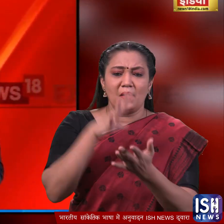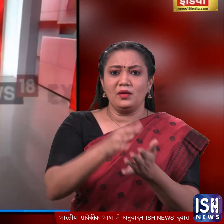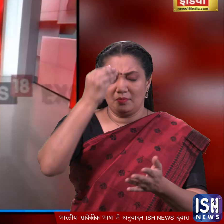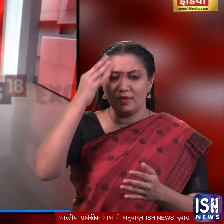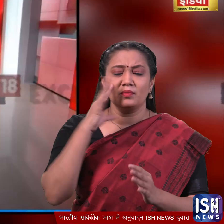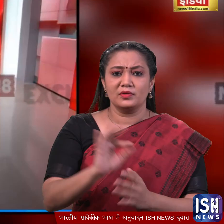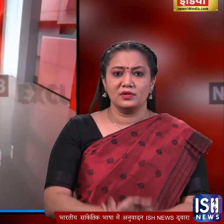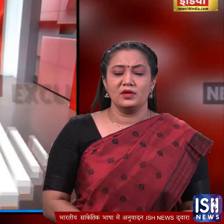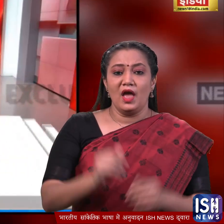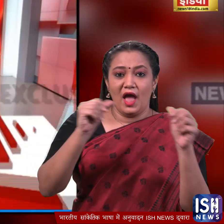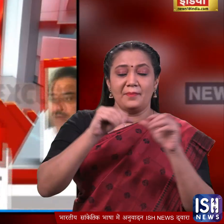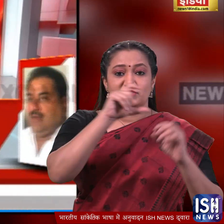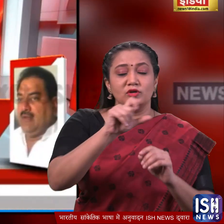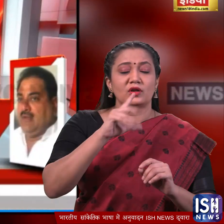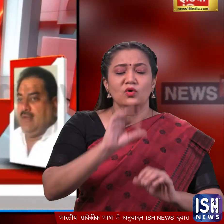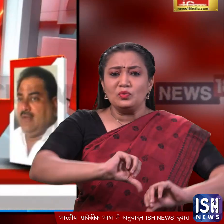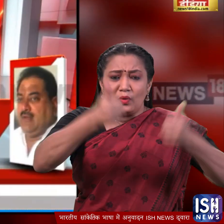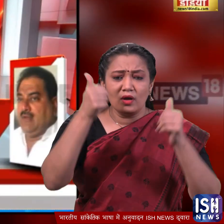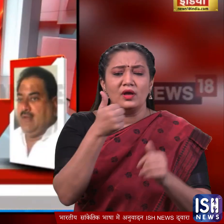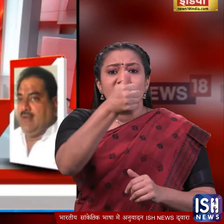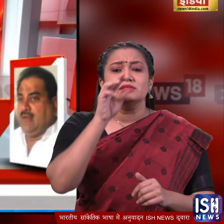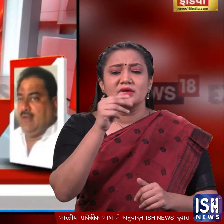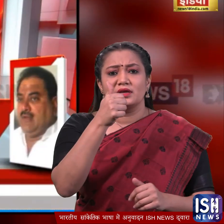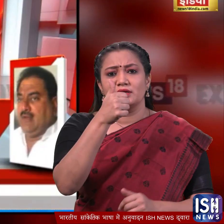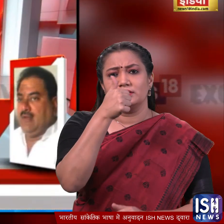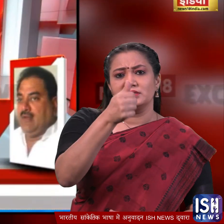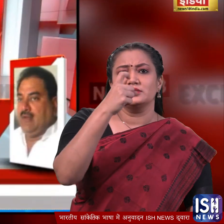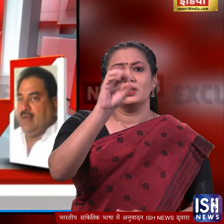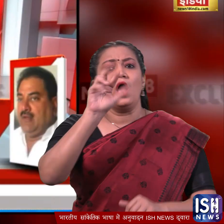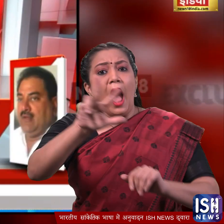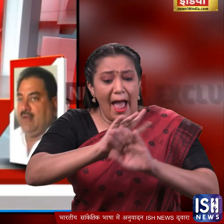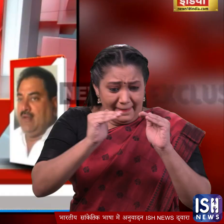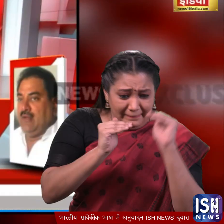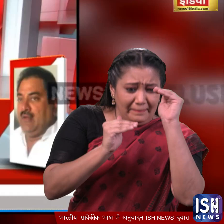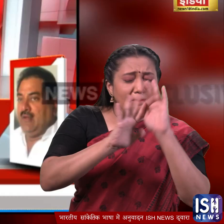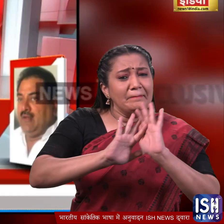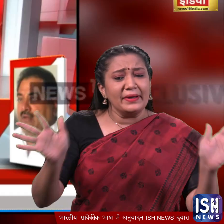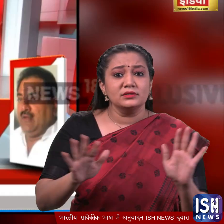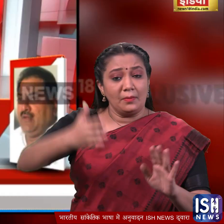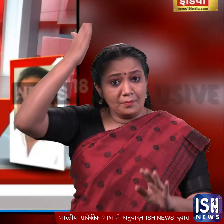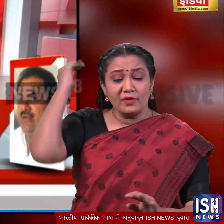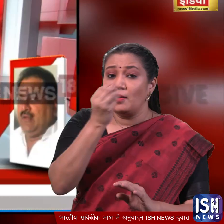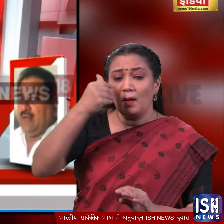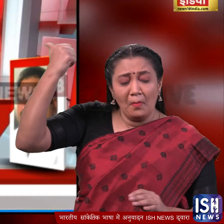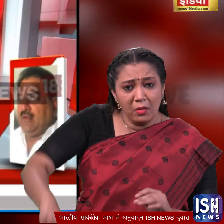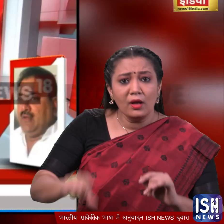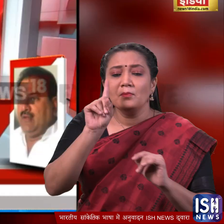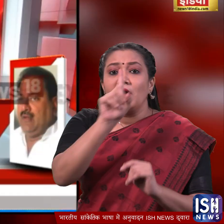दिखा, क्योंकि इस बार अभय चौटाला की जीत महज 6,708 वोट से हुई, जबकि पिछले चुनाव में उन्होंने बीजेपी